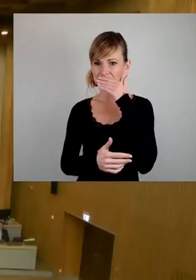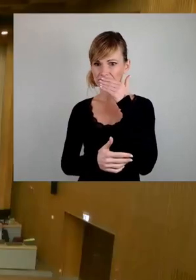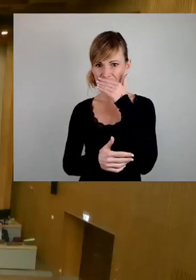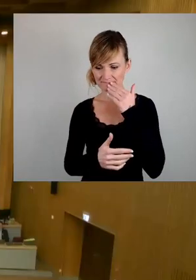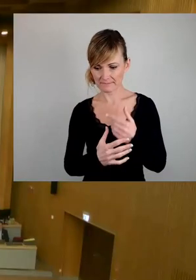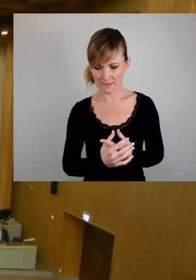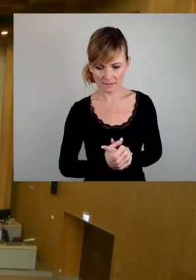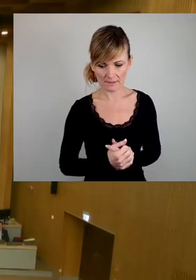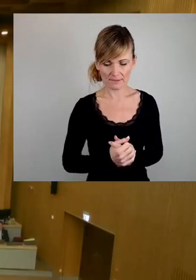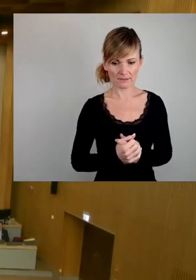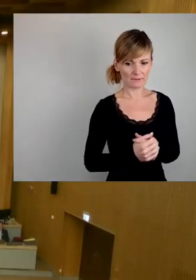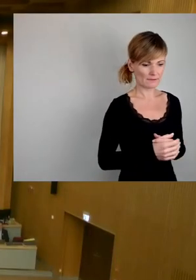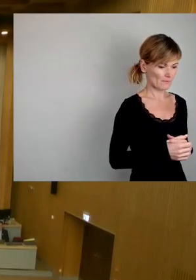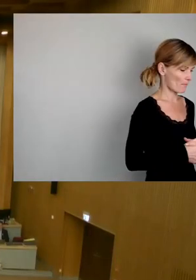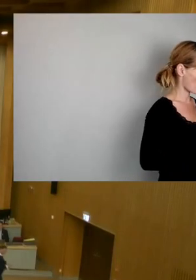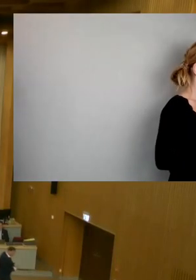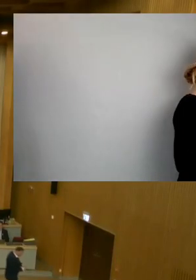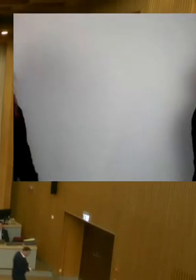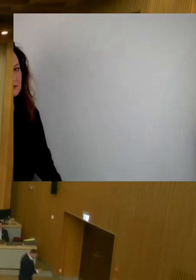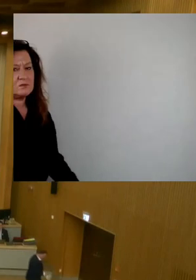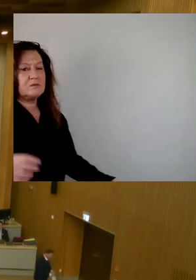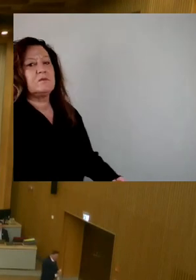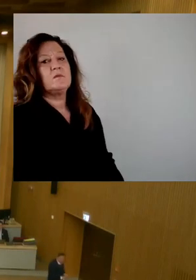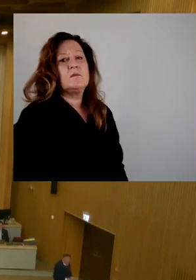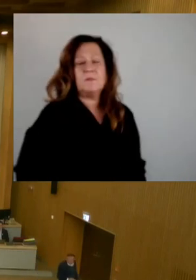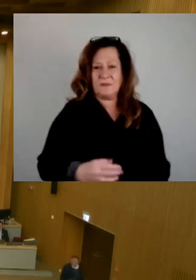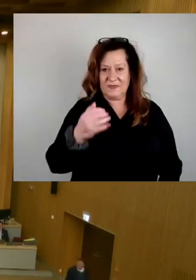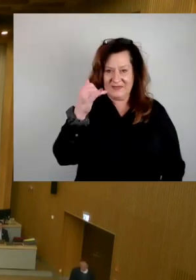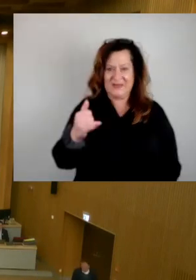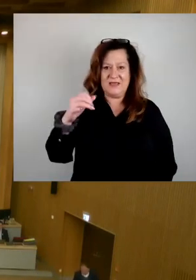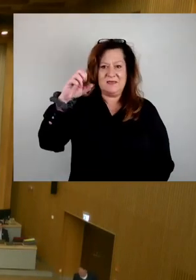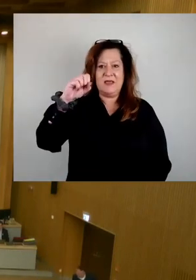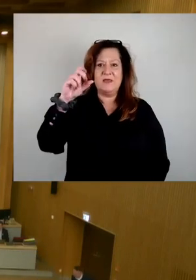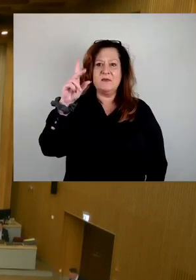Wir setzen fort mit der SPD-Fraktion. Frau Hollerwinkel.